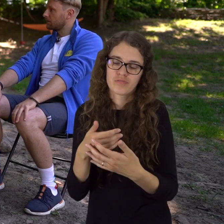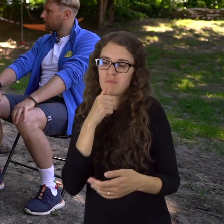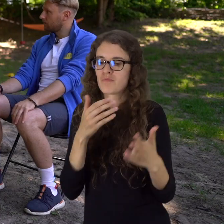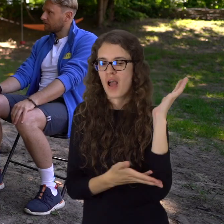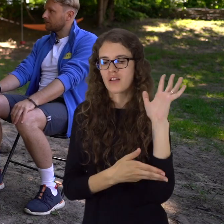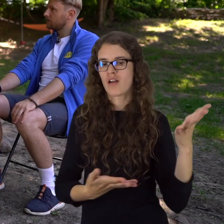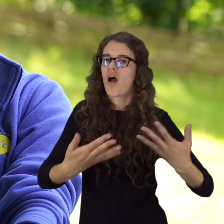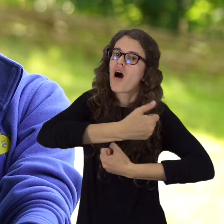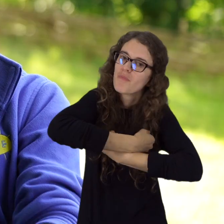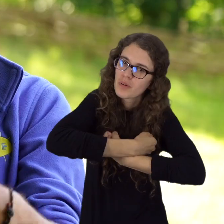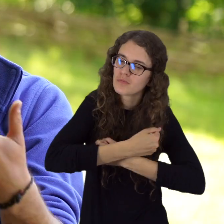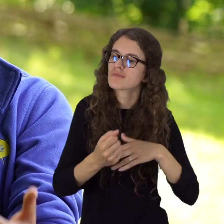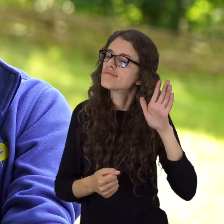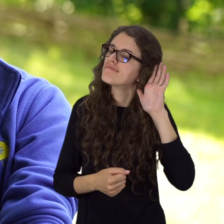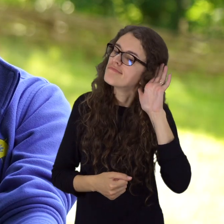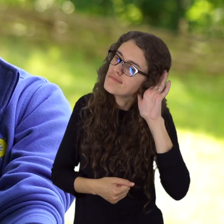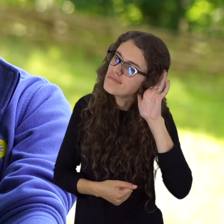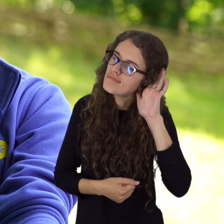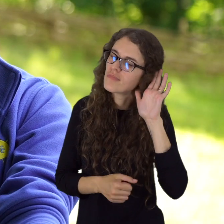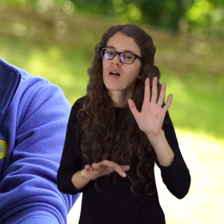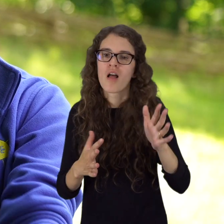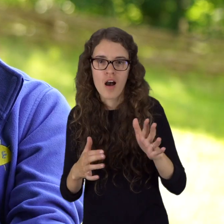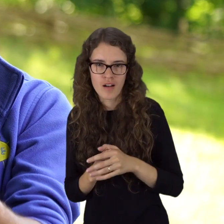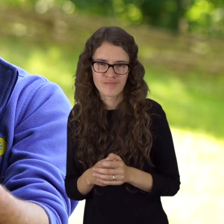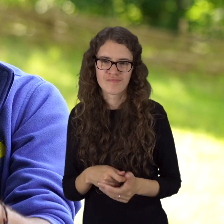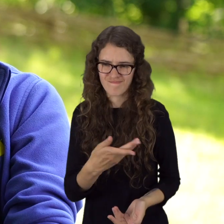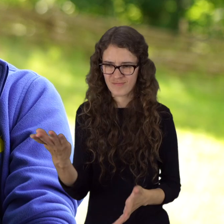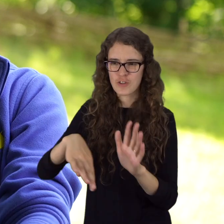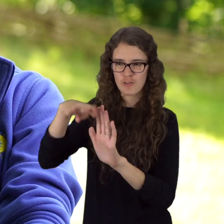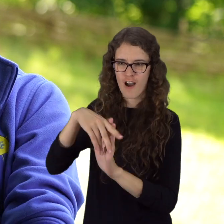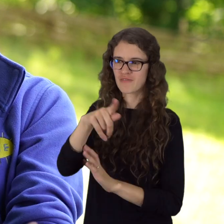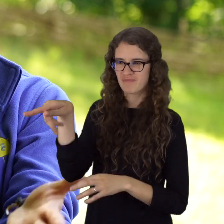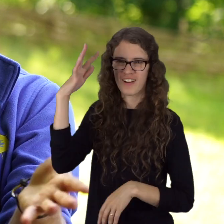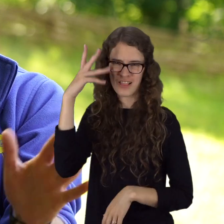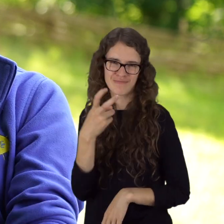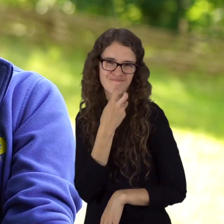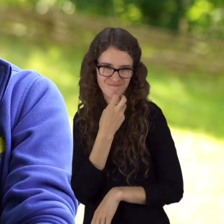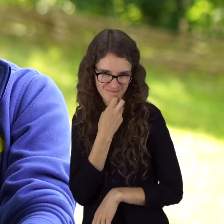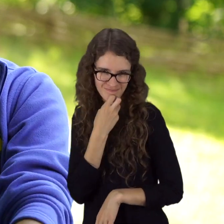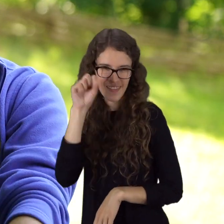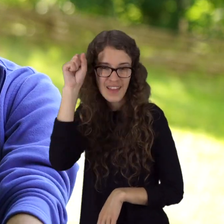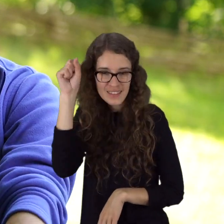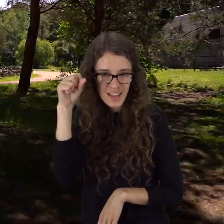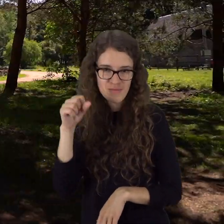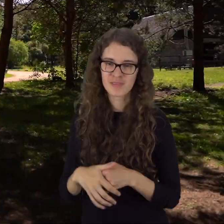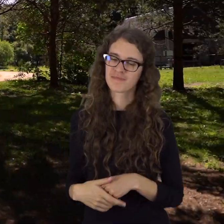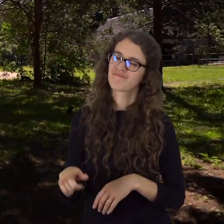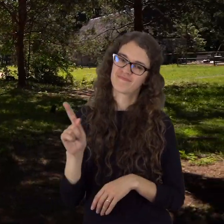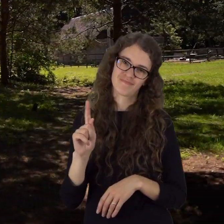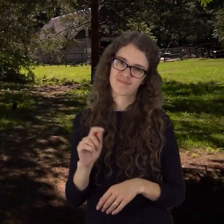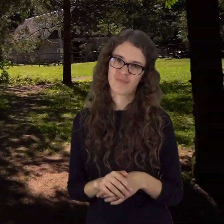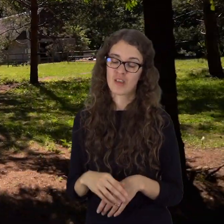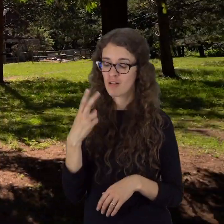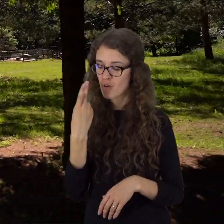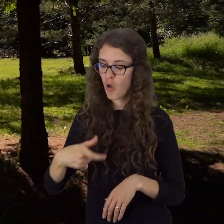medį apsikabinti, pamėginti išgirsti, ką jisai gali mums pasakyti, nors kartais tai atrodo suaugusiam, gal taip, ką ten jie dabar apsikabina tos medžius,